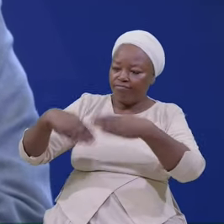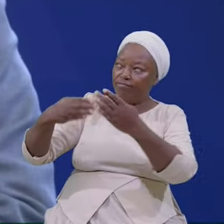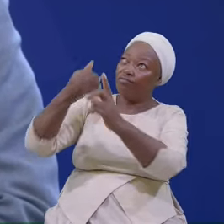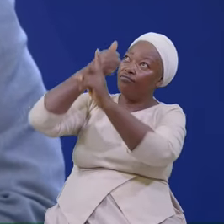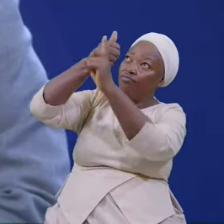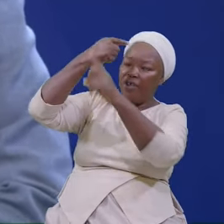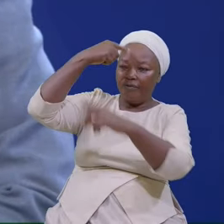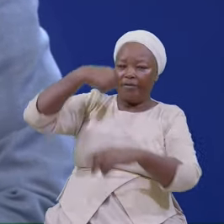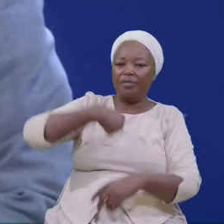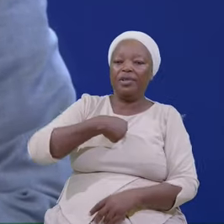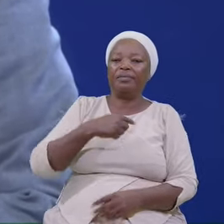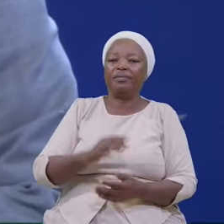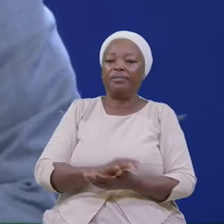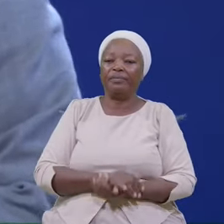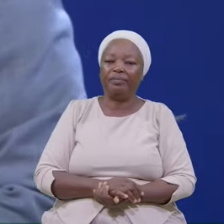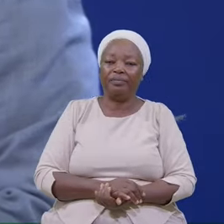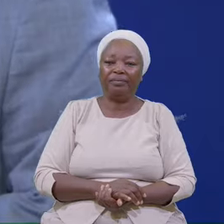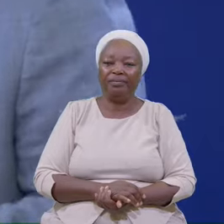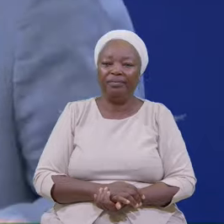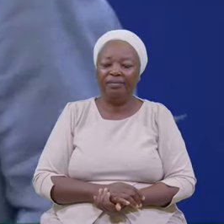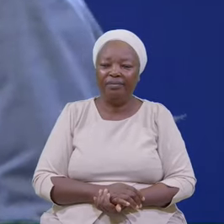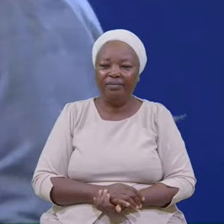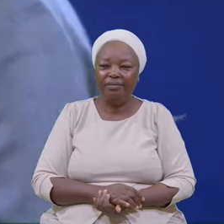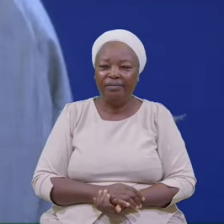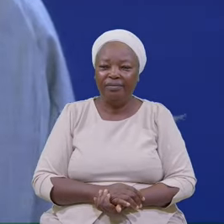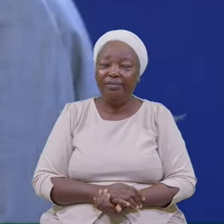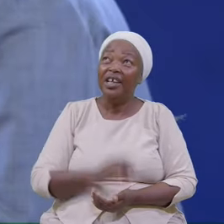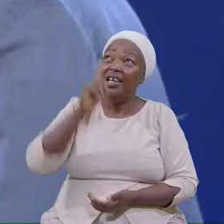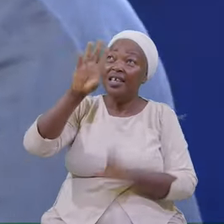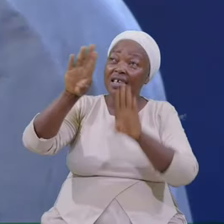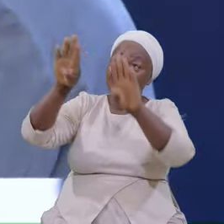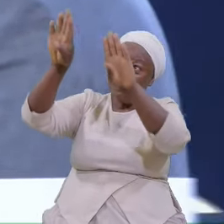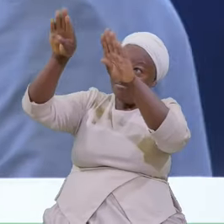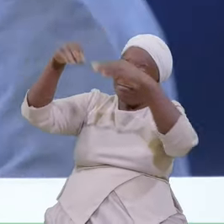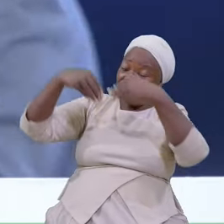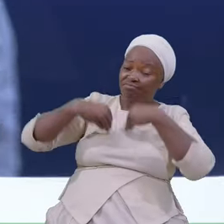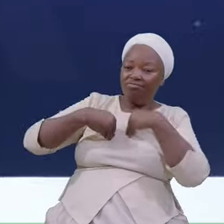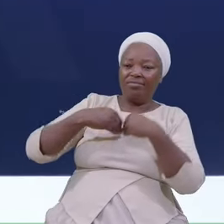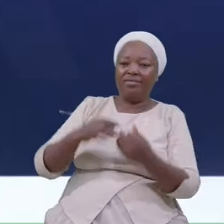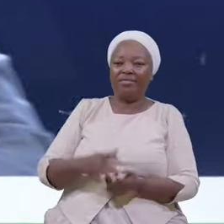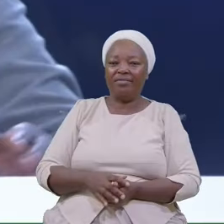And gave himself for me. Qui m'a aimé, qui s'est livré lui-même pour moi. He gave himself for me. Qui s'est donné